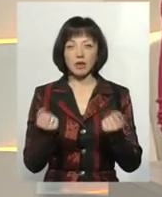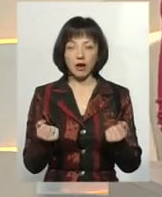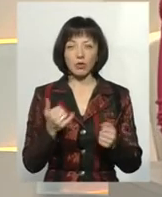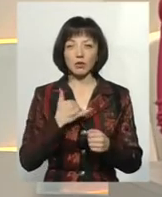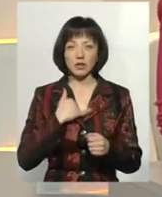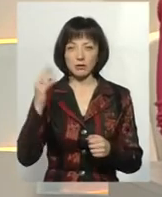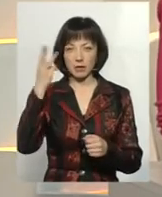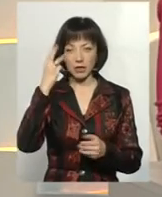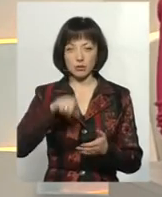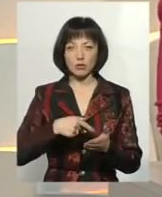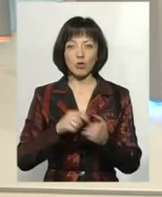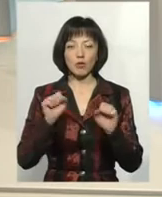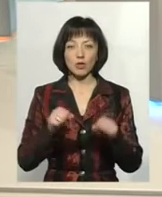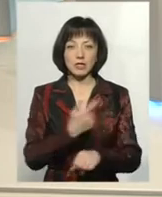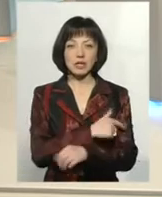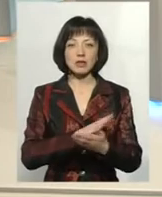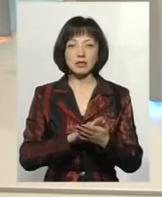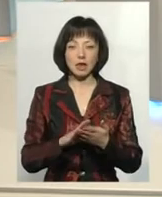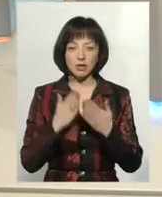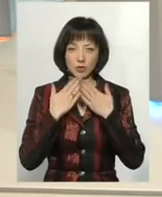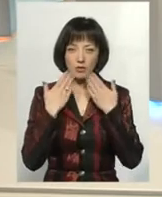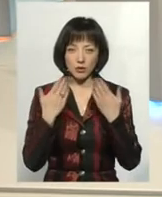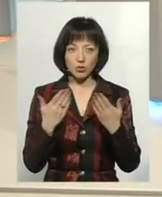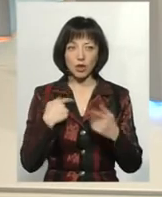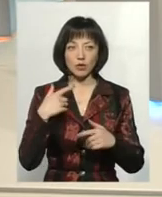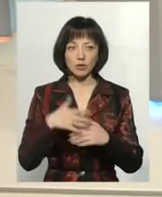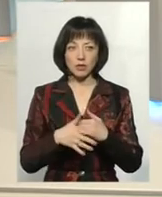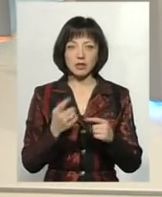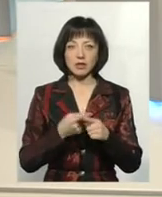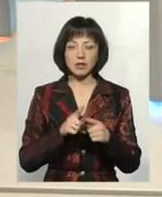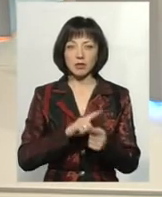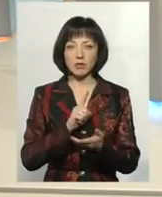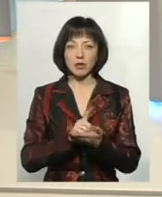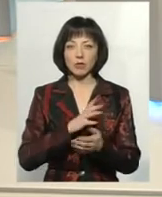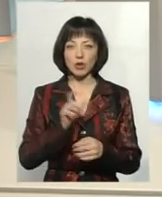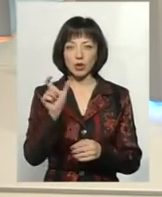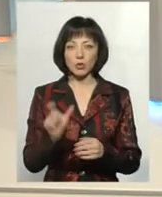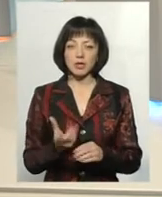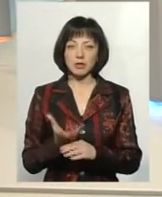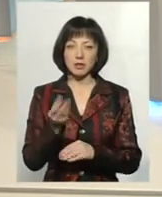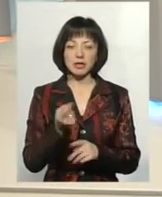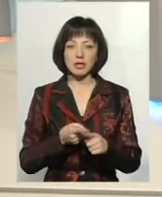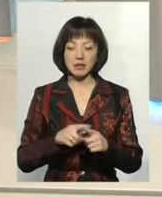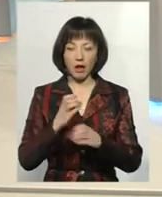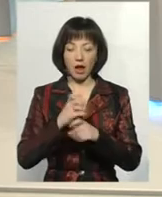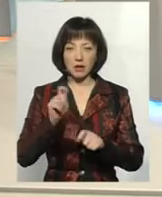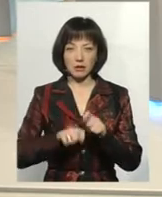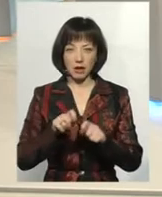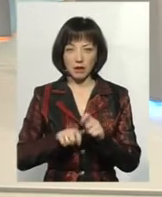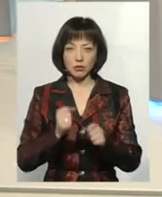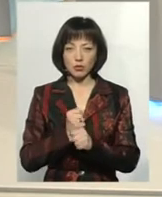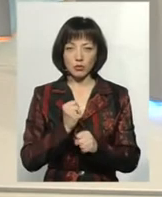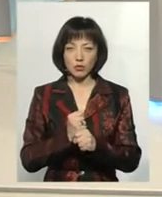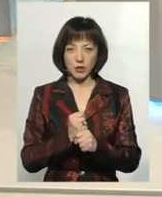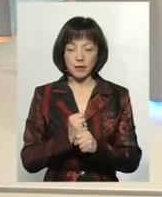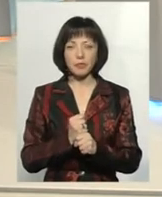наприклад, в Хмельницькому є, можна і в санстанцію звернутися. Я розумію так, що це має бути, звичайно, люди заплатити, мабуть, за цей аналіз, для того, щоб зробити дієвий